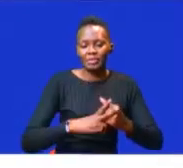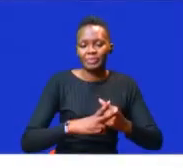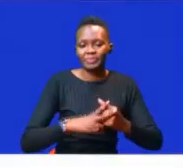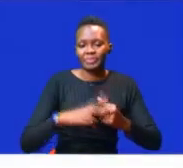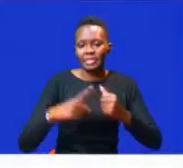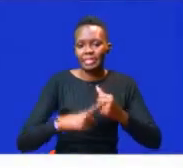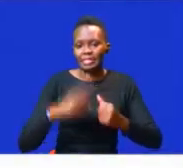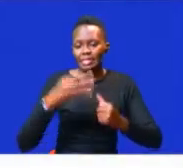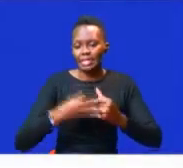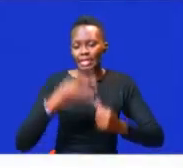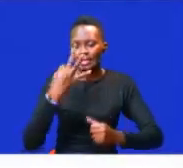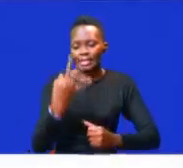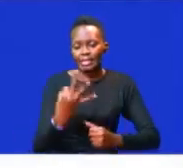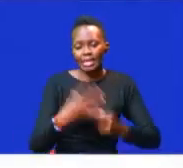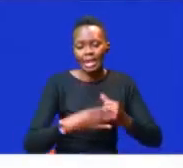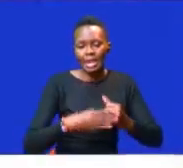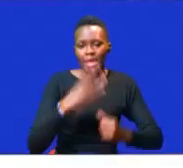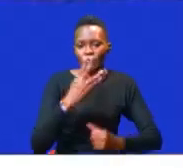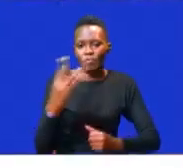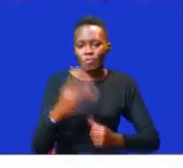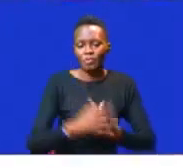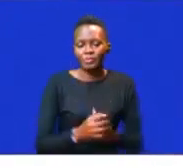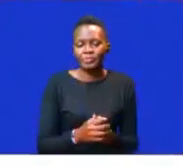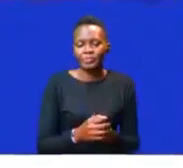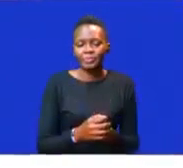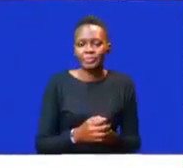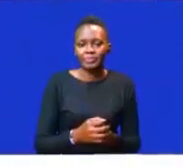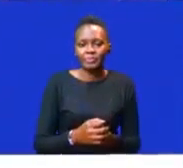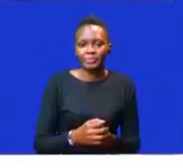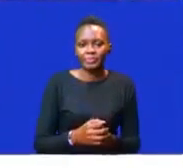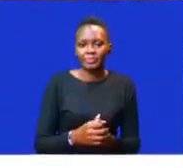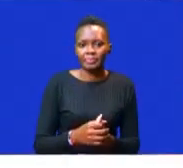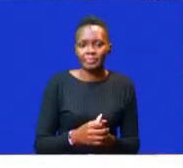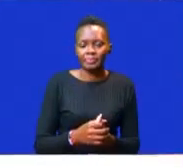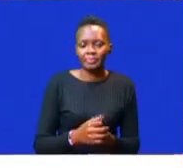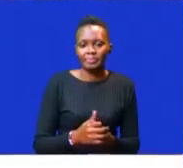1-0727-683. 944. Nekala hivi kwa kaunti Migori, anpe aologi.